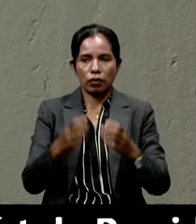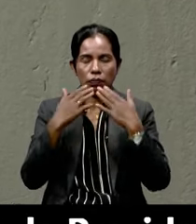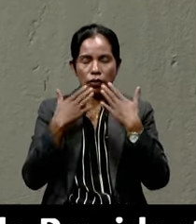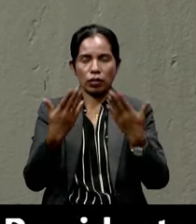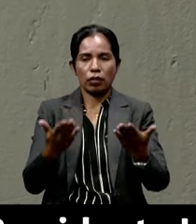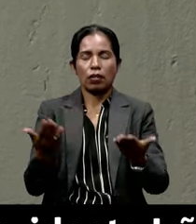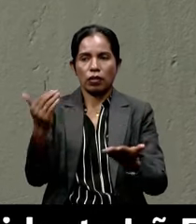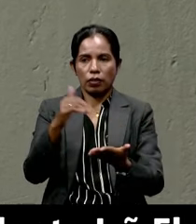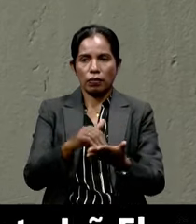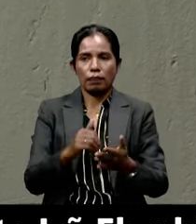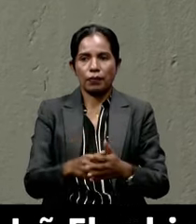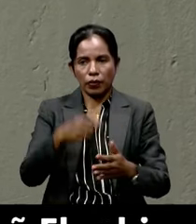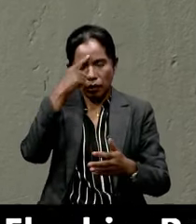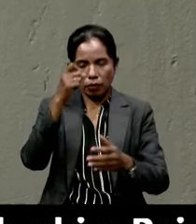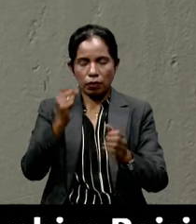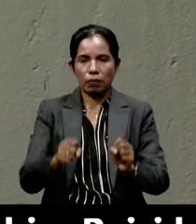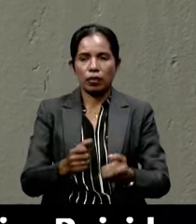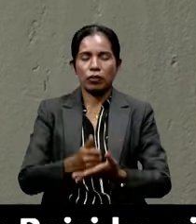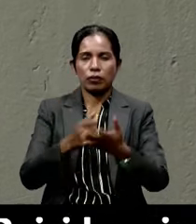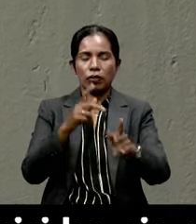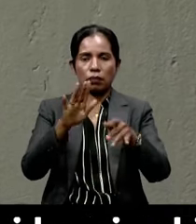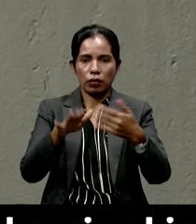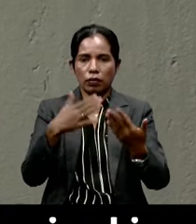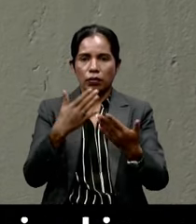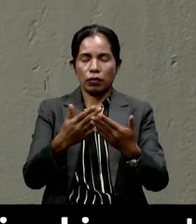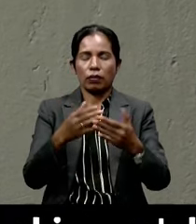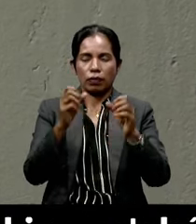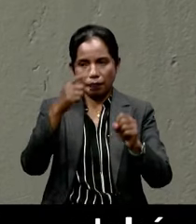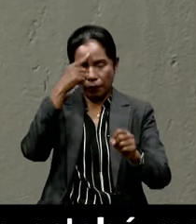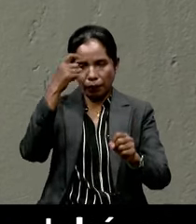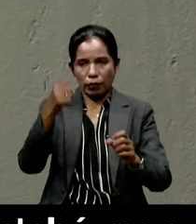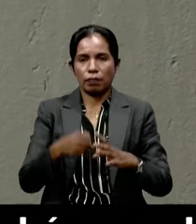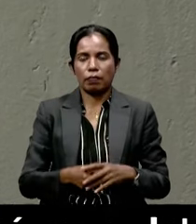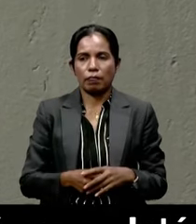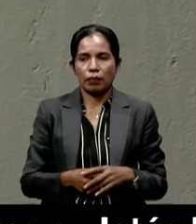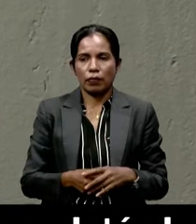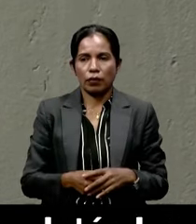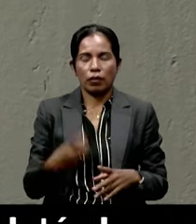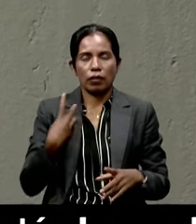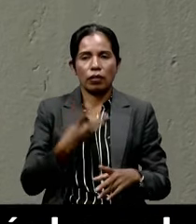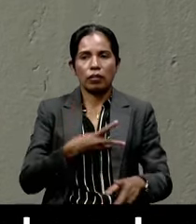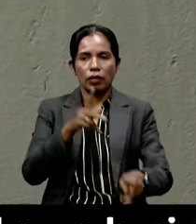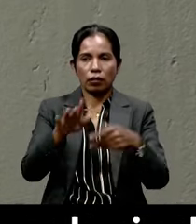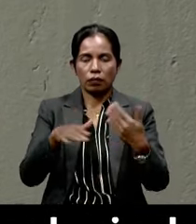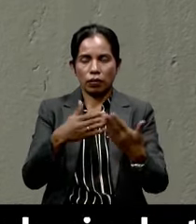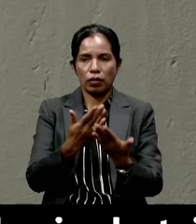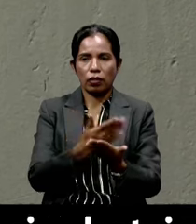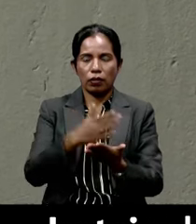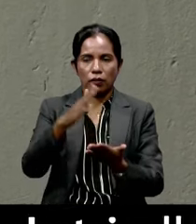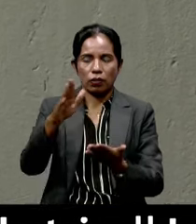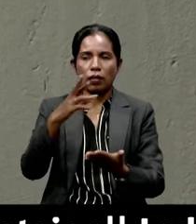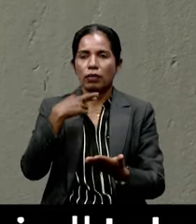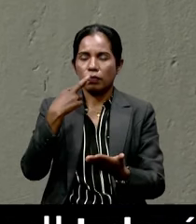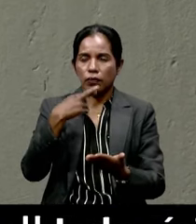datang tama ne bere tulung oni tina komunidad sira tamba durante ni tina komunidad sira sosa